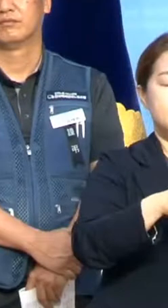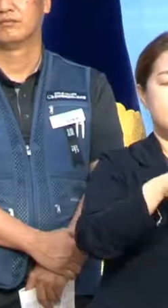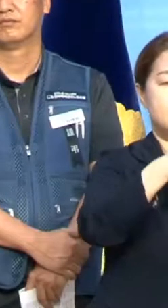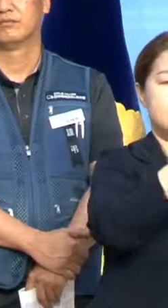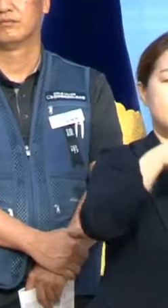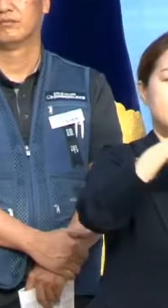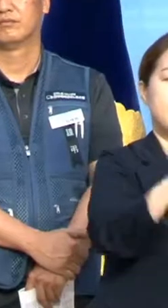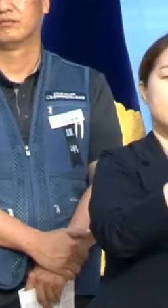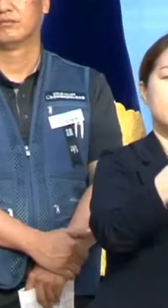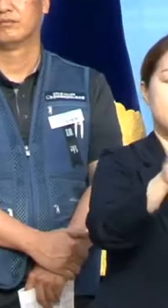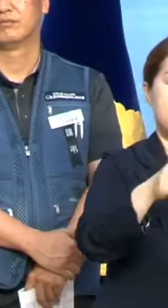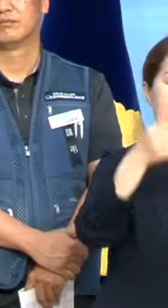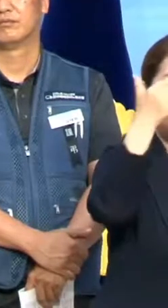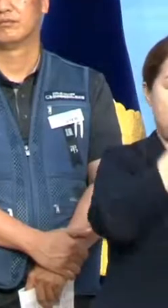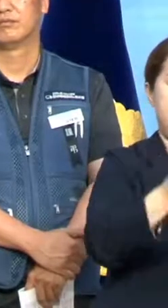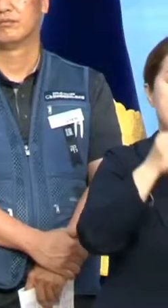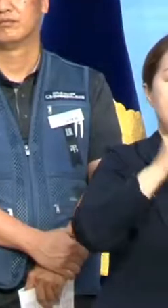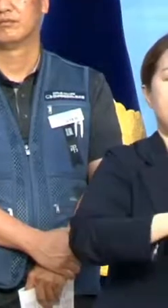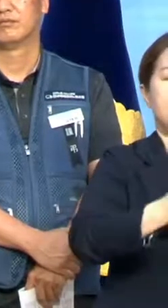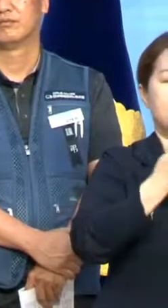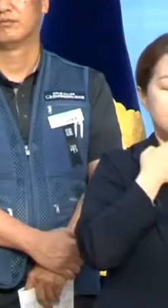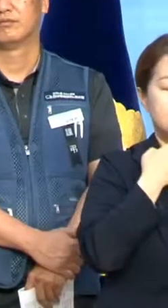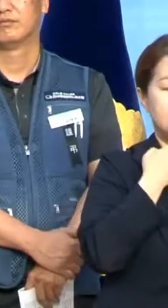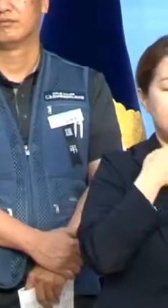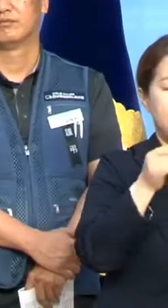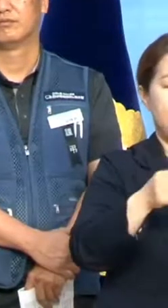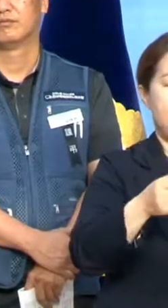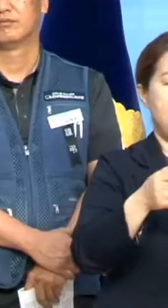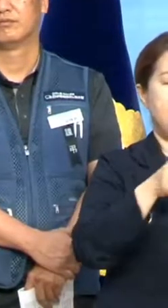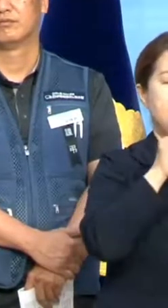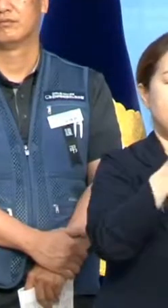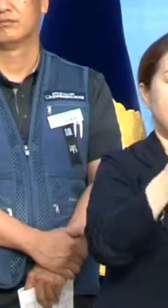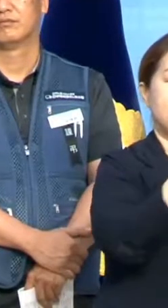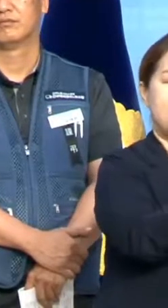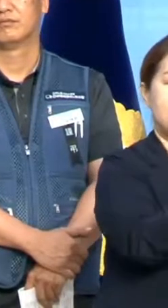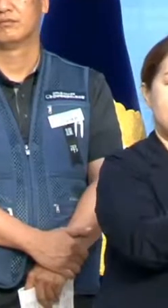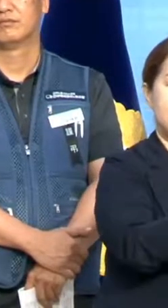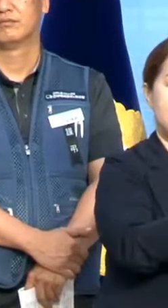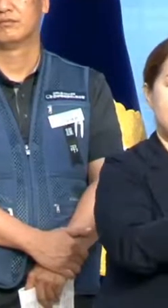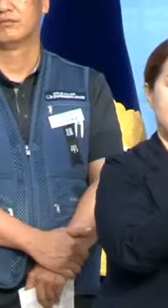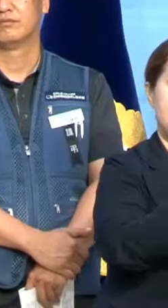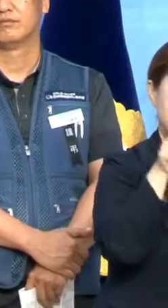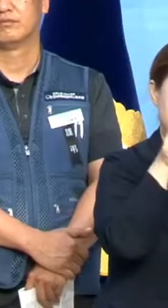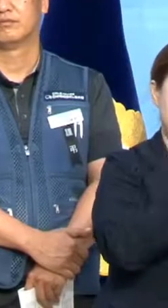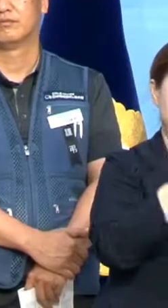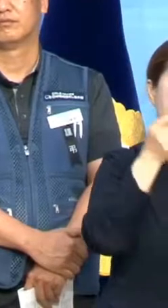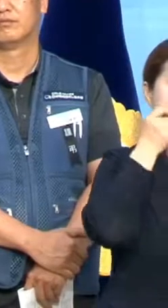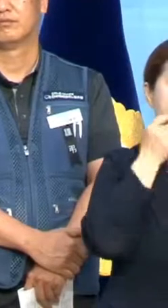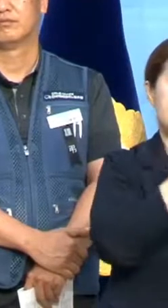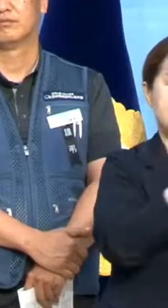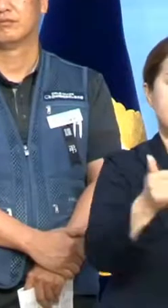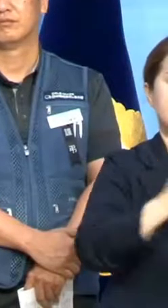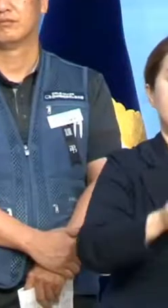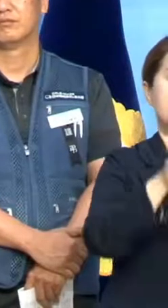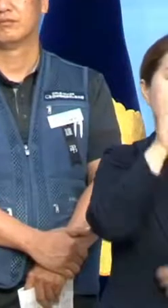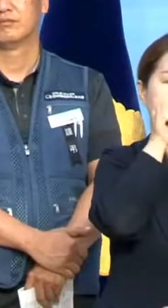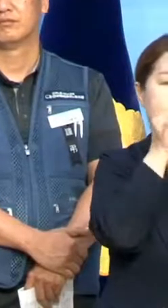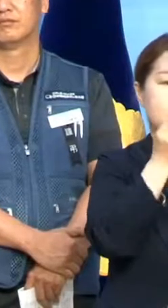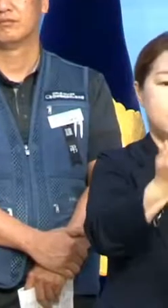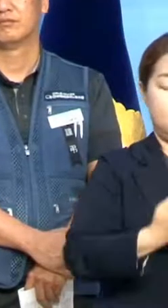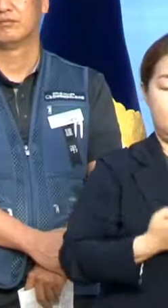결과에 포함 되지 않은 택배 우 조가 파악하고 있는 노동자들이 5명이 더 있습니다 좀 전에 말씀 하신 것